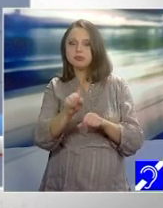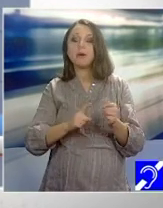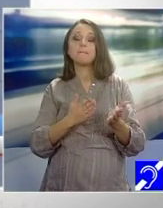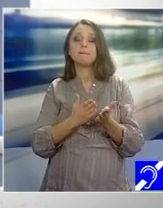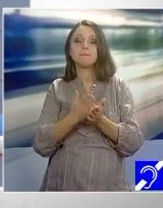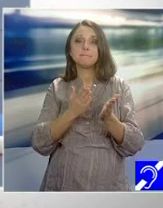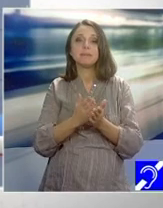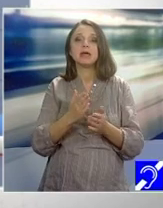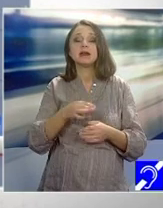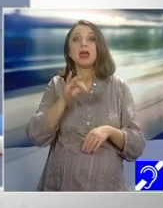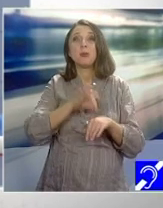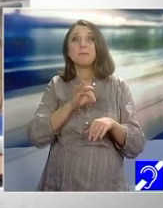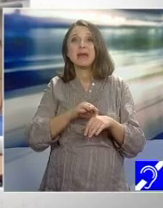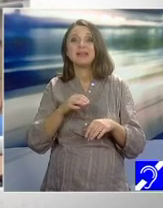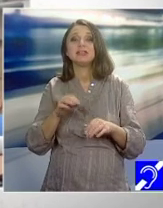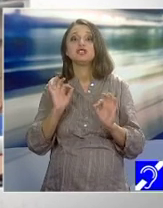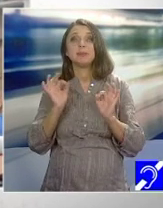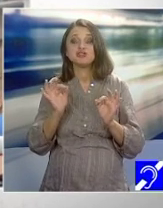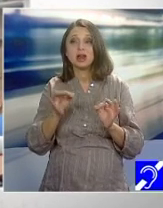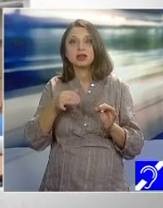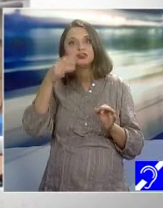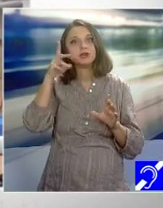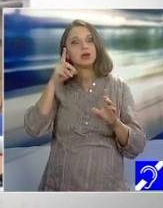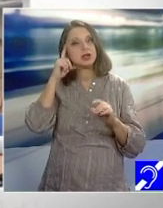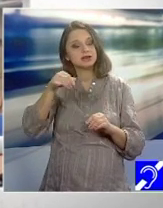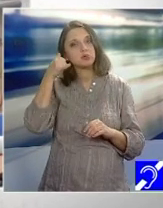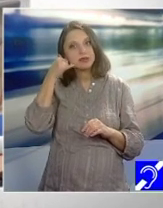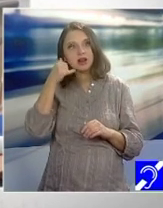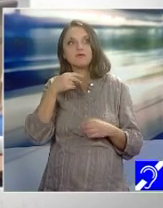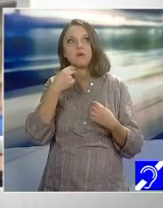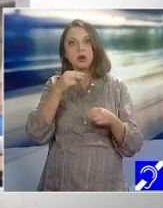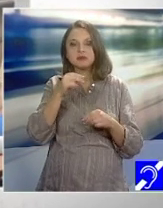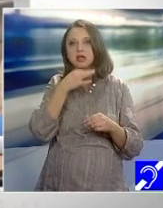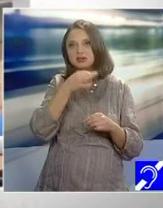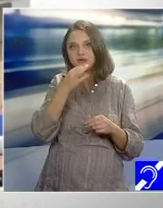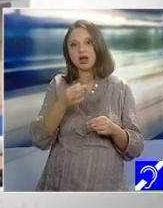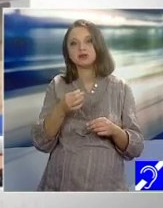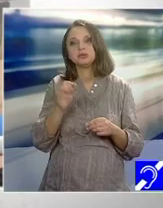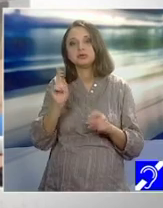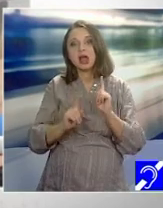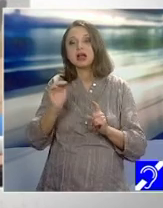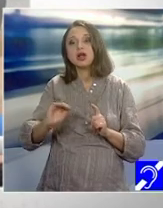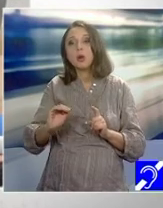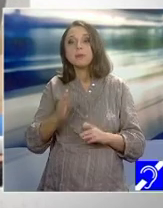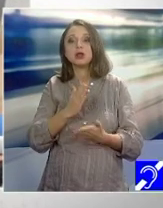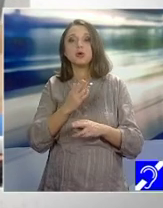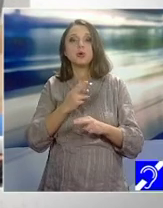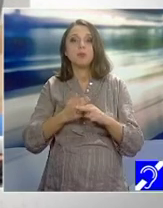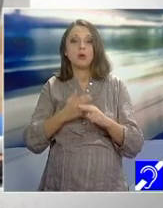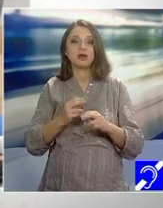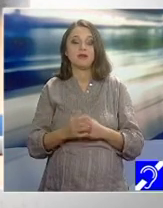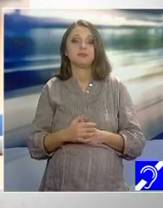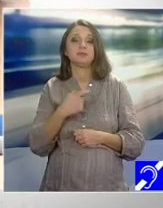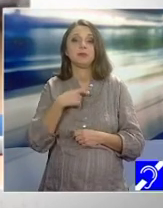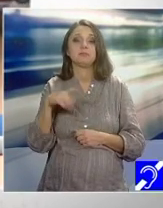de specialitate. Din păcate, programul riscă să devină doar o amintire din cauza lipsei fondurilor. Ar fi o soluție